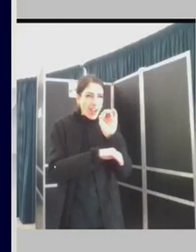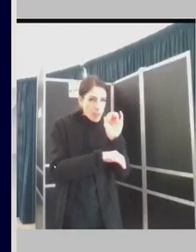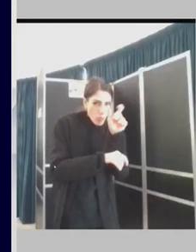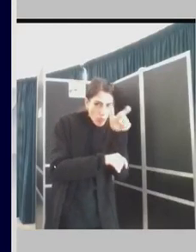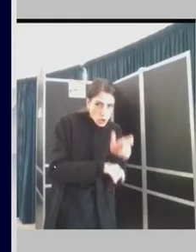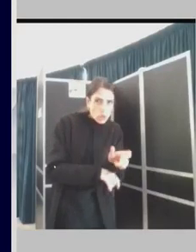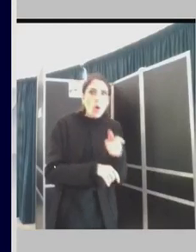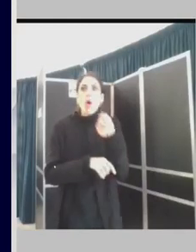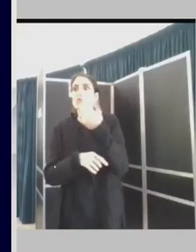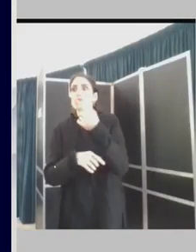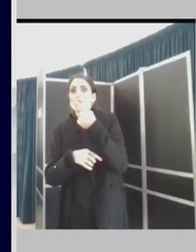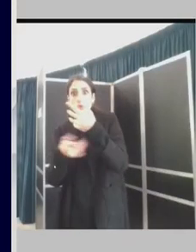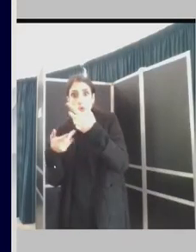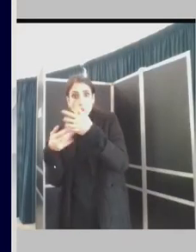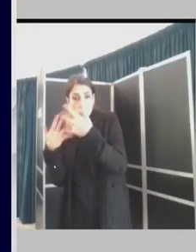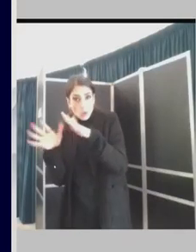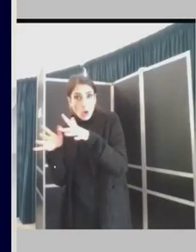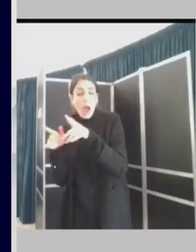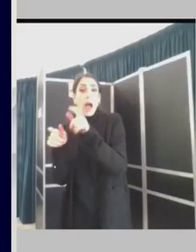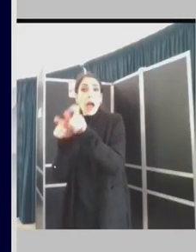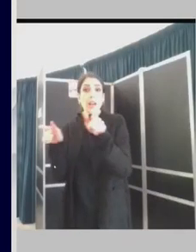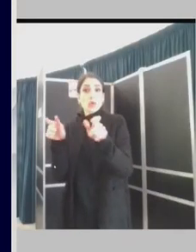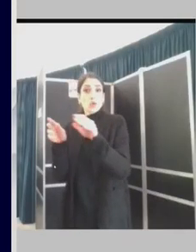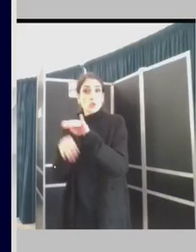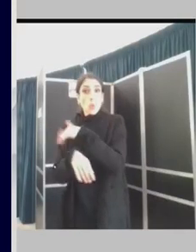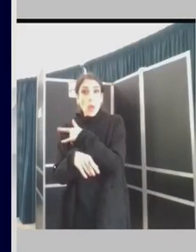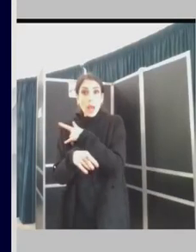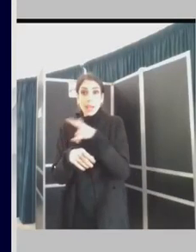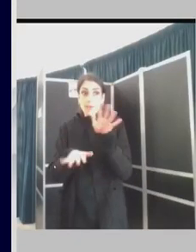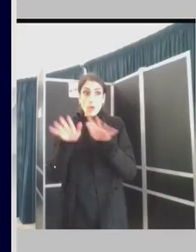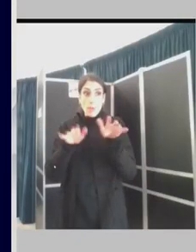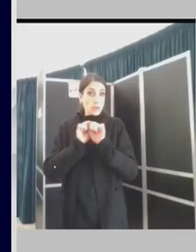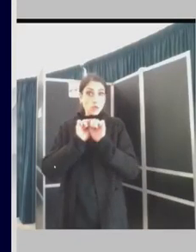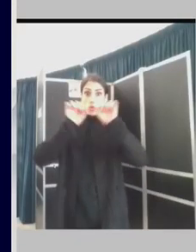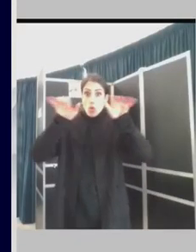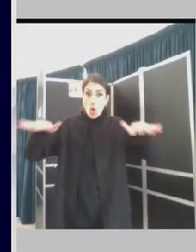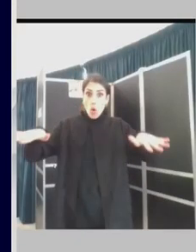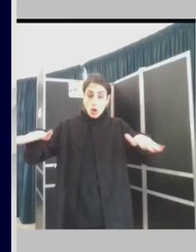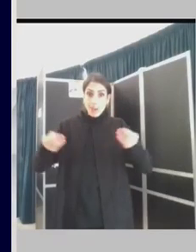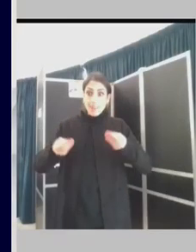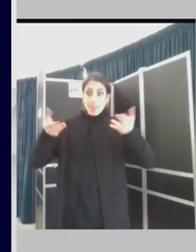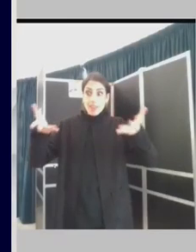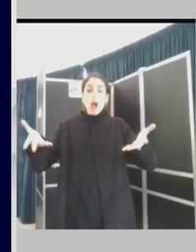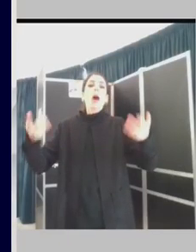vittoria la possibilità di condividere con altre associazioni e fondazioni